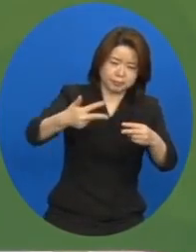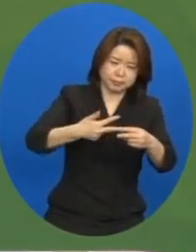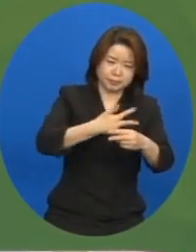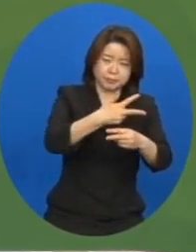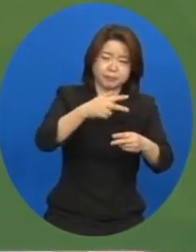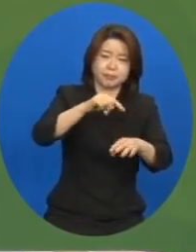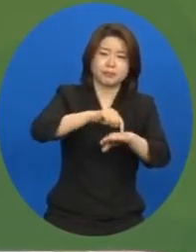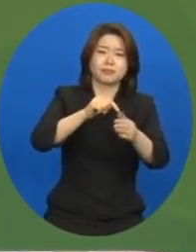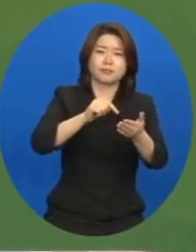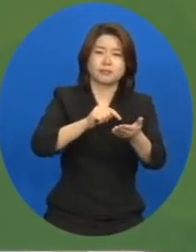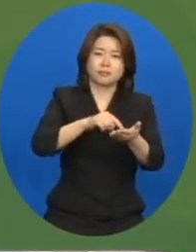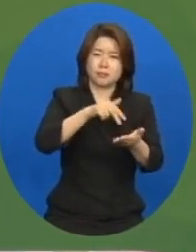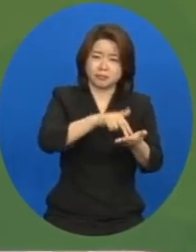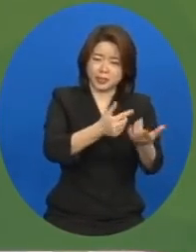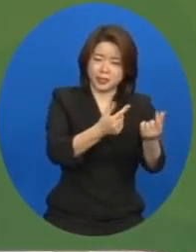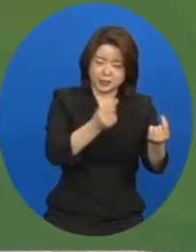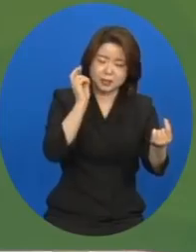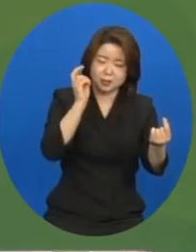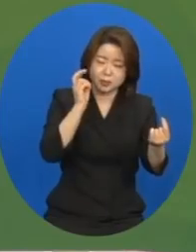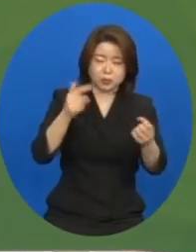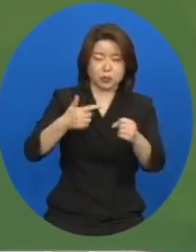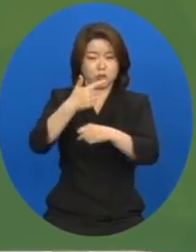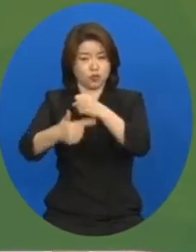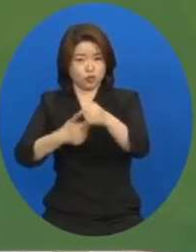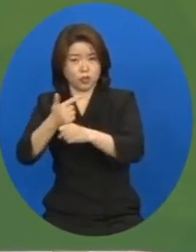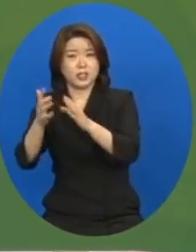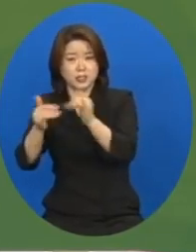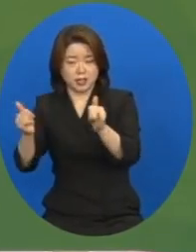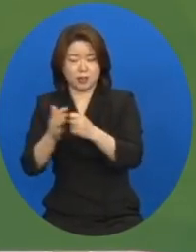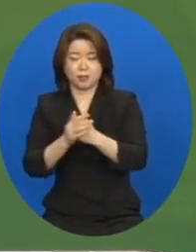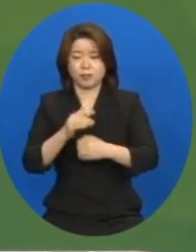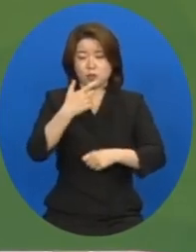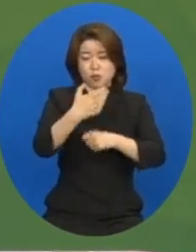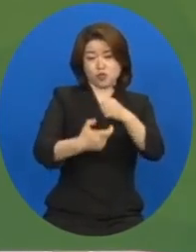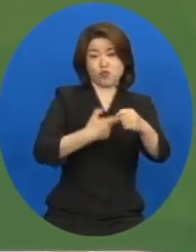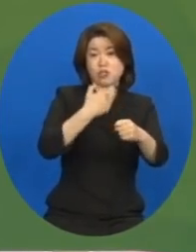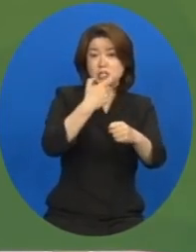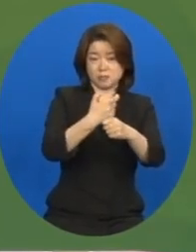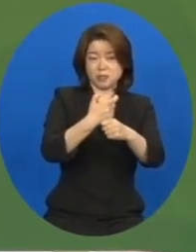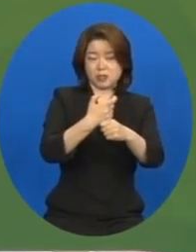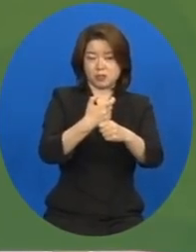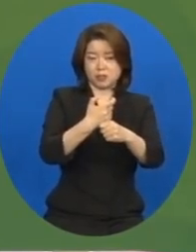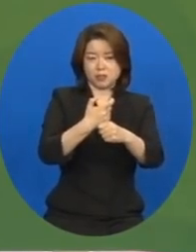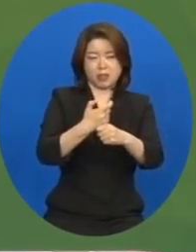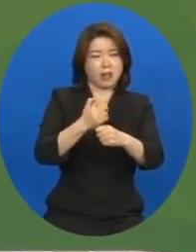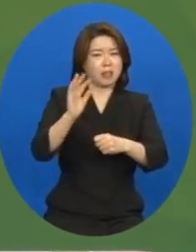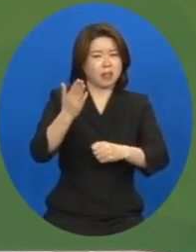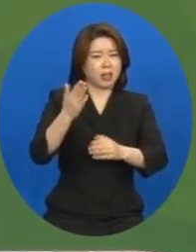있을 거예요. 6년인 분도 있을 거고 60년이 걸리는 사람도 있습니다.